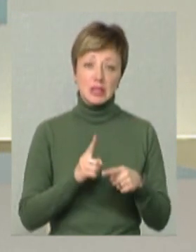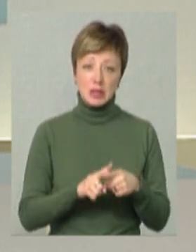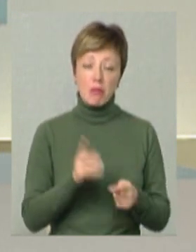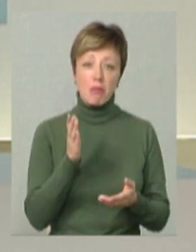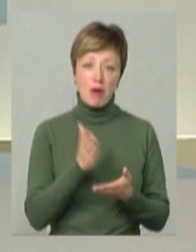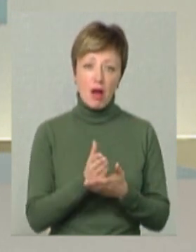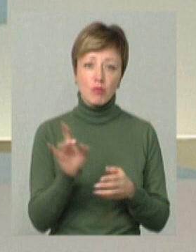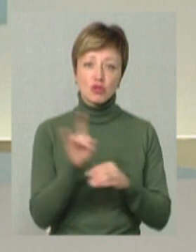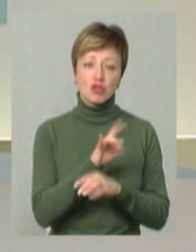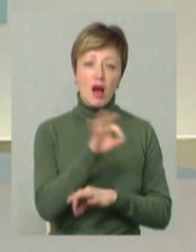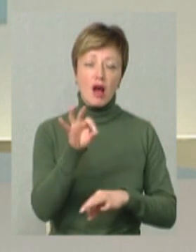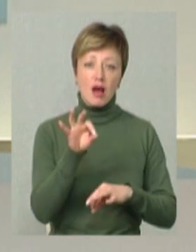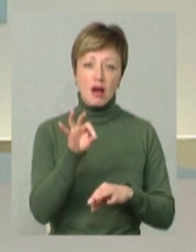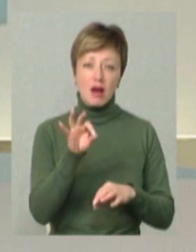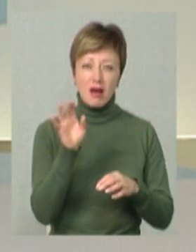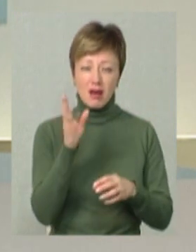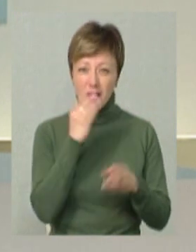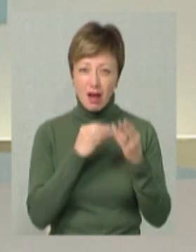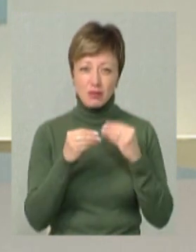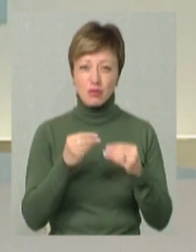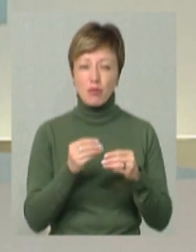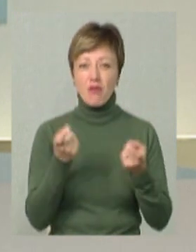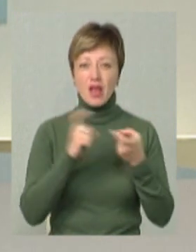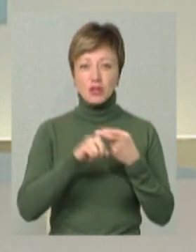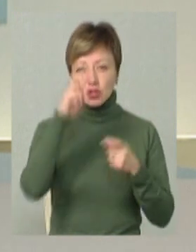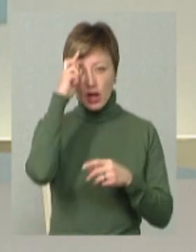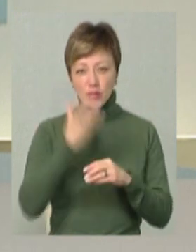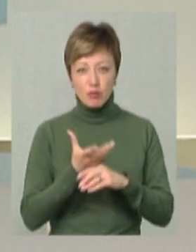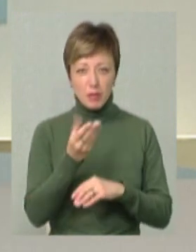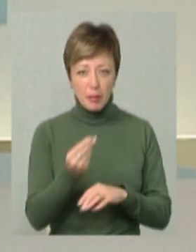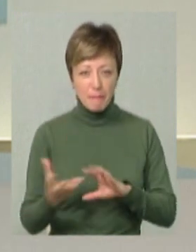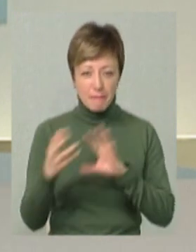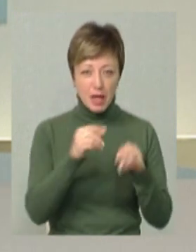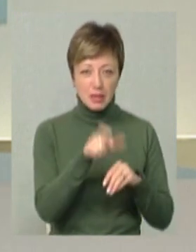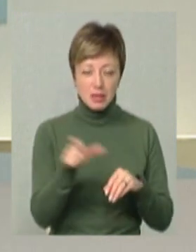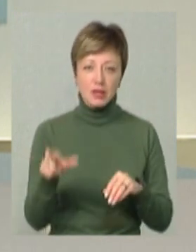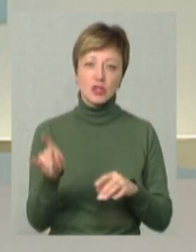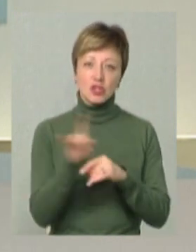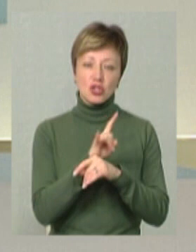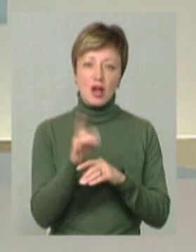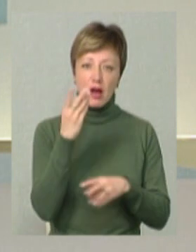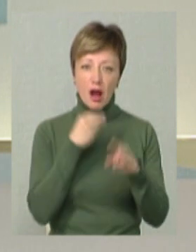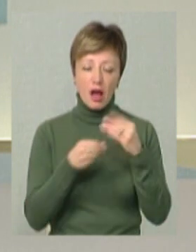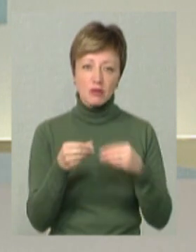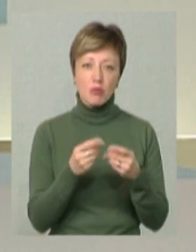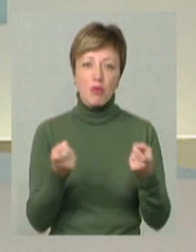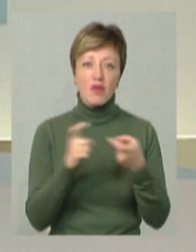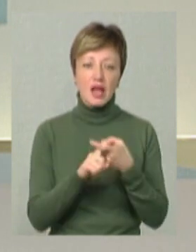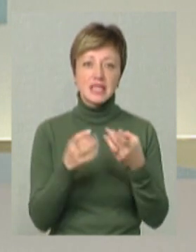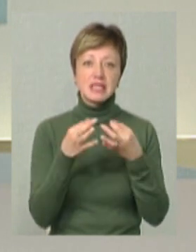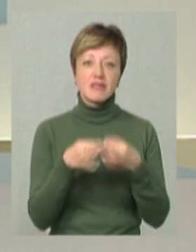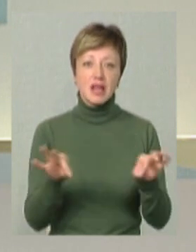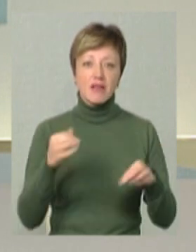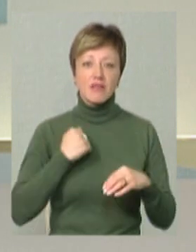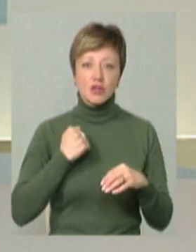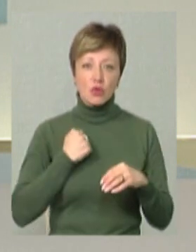і шахрайства, пов'язані з державними виплатами людям-переселенцям, і шахрайства, пов'язані з начебто звільненням